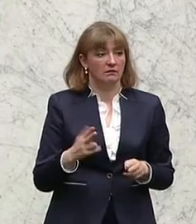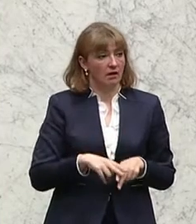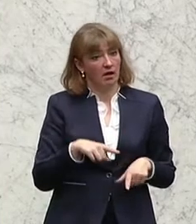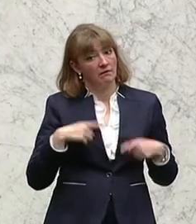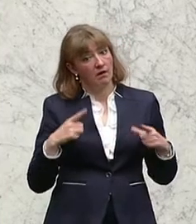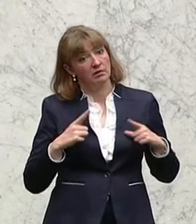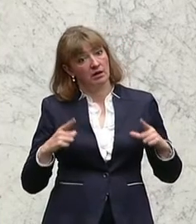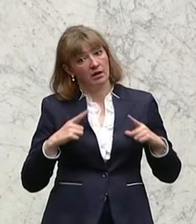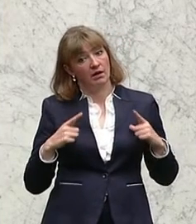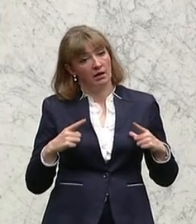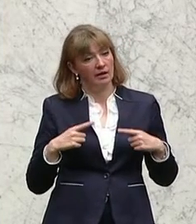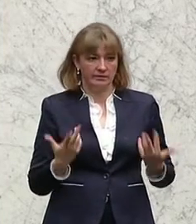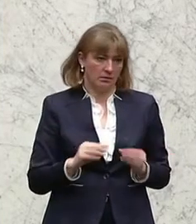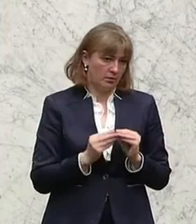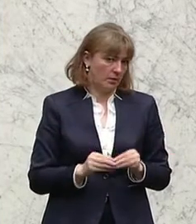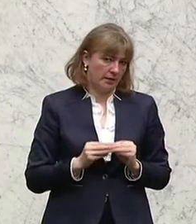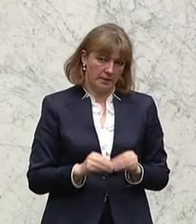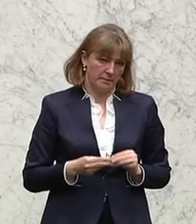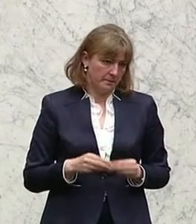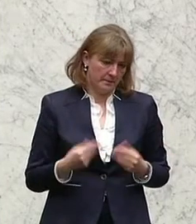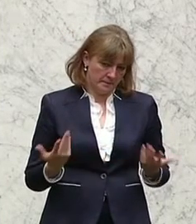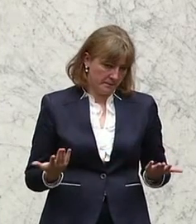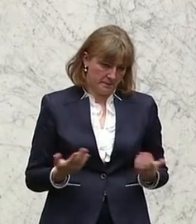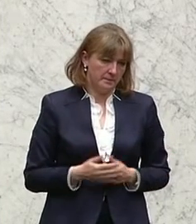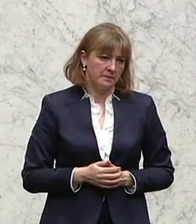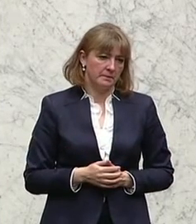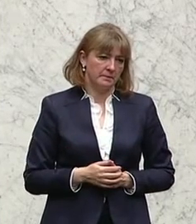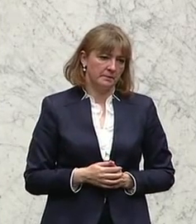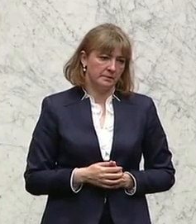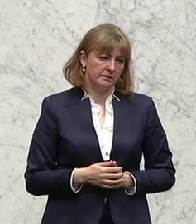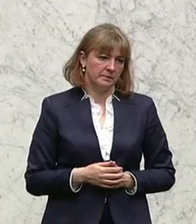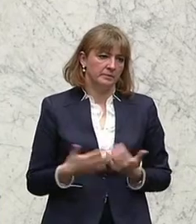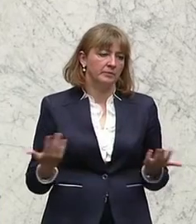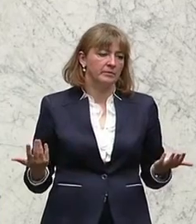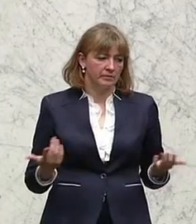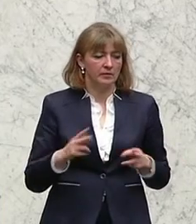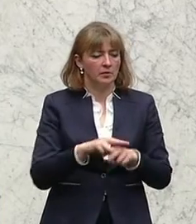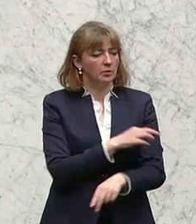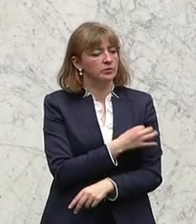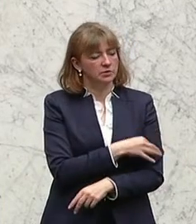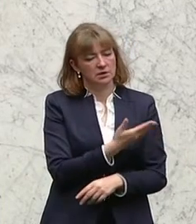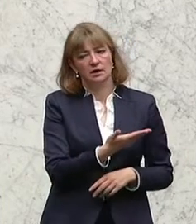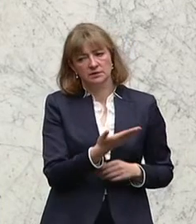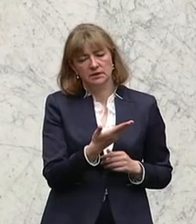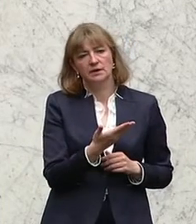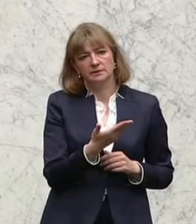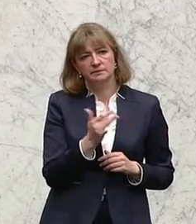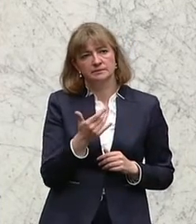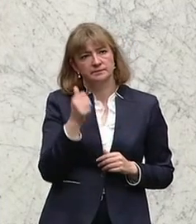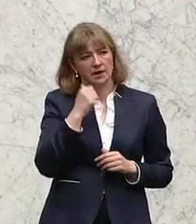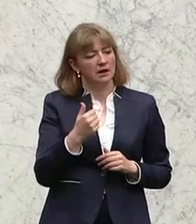länger wir warten, desto problematischer wird die Situation danach sein. Und Herr Bundeskanzler, ich habe gestern